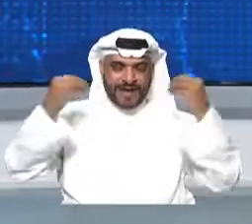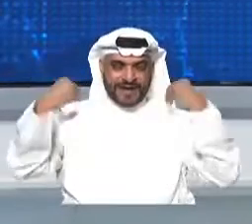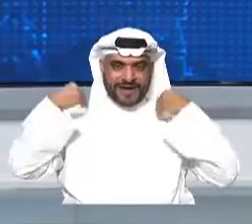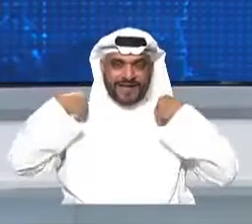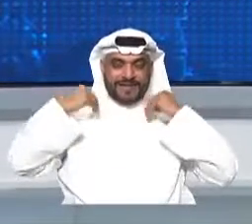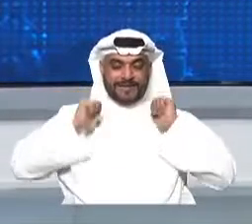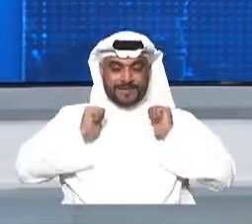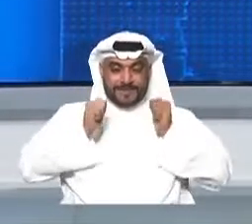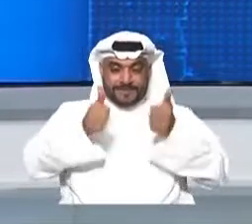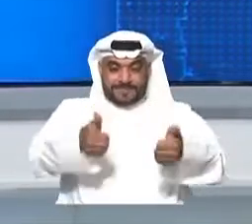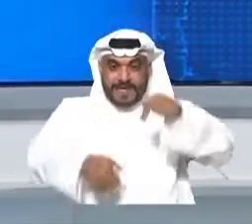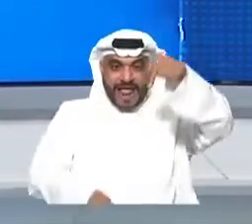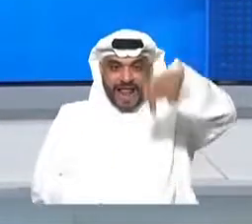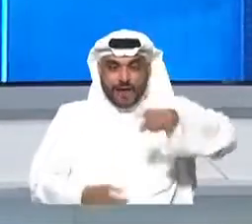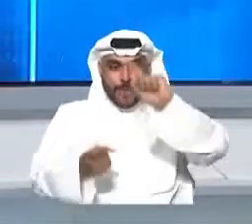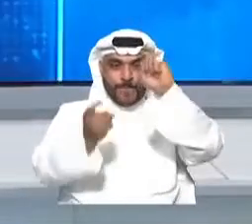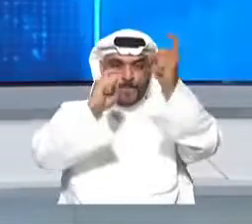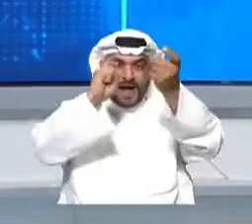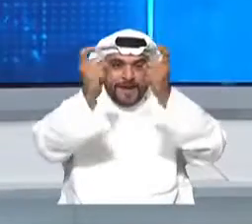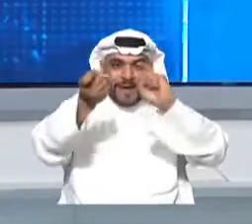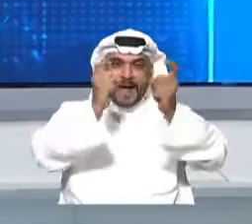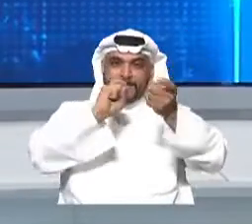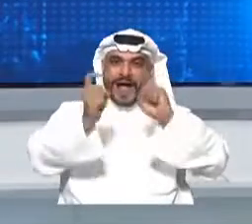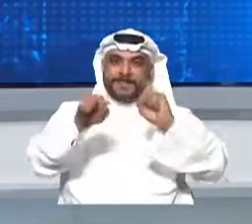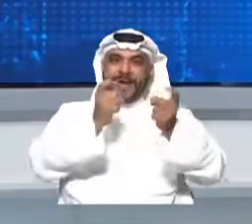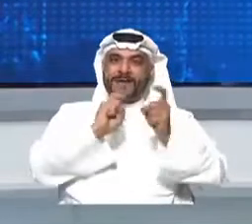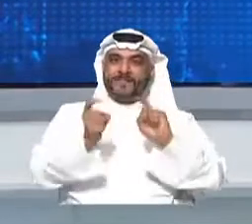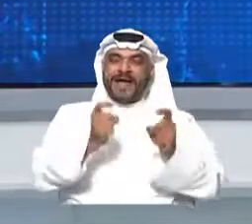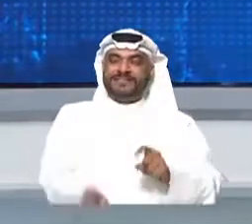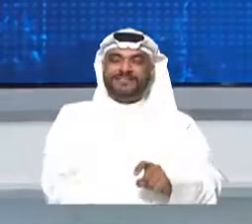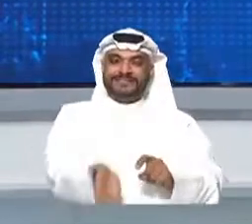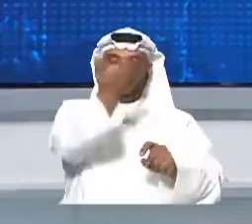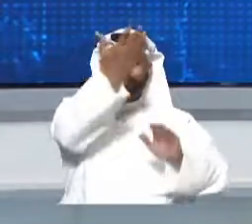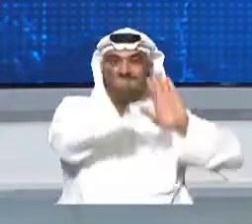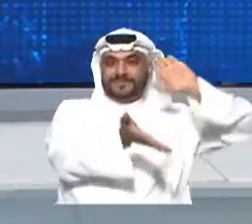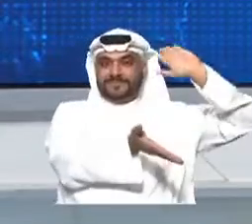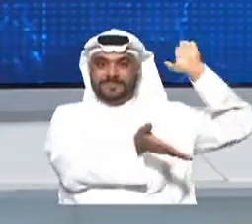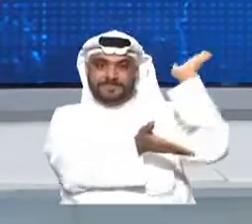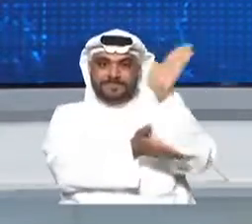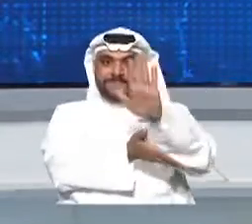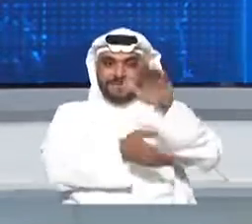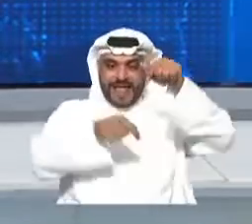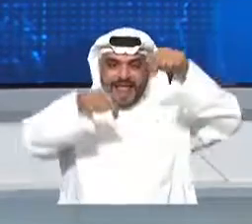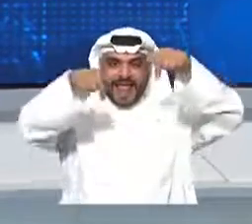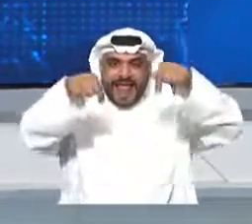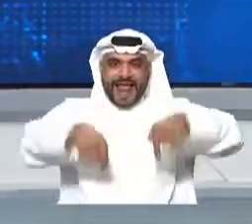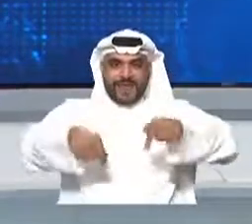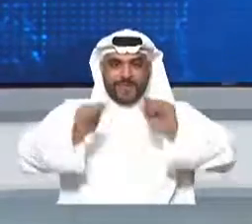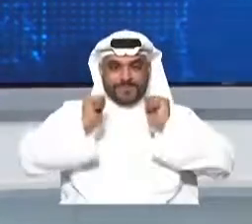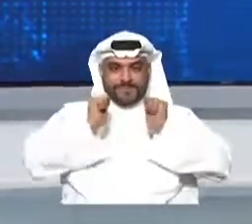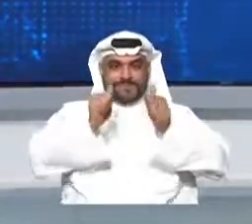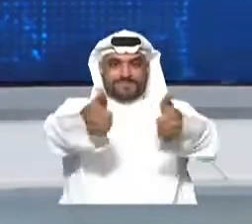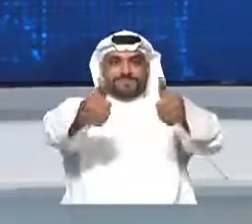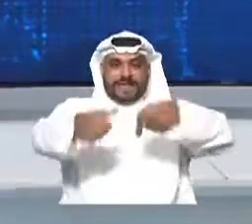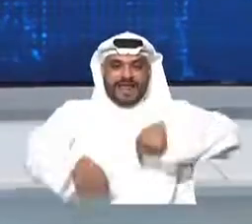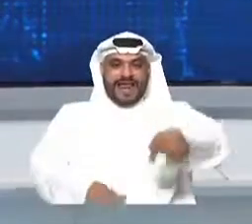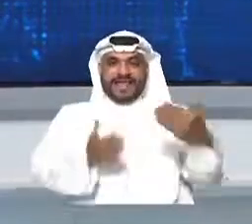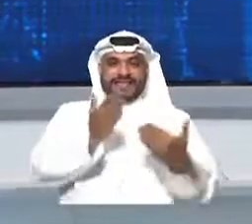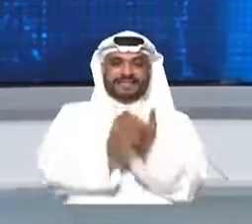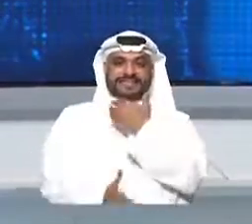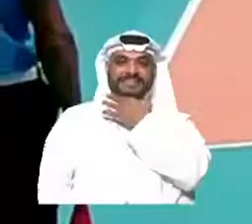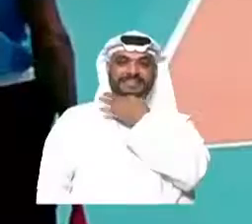انطلقت اليوم منافسات بطولة الدوري الممتاز للكرة الطائرة في نسختها 57 للموسم